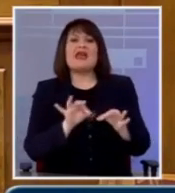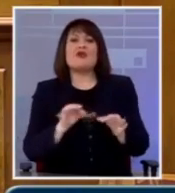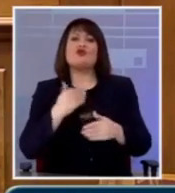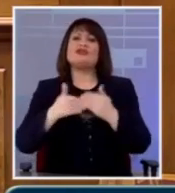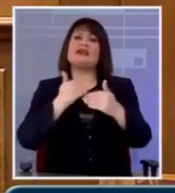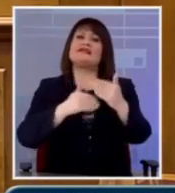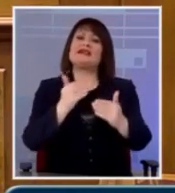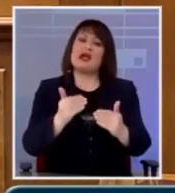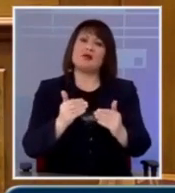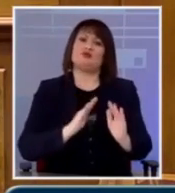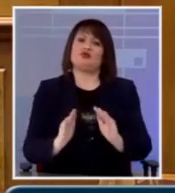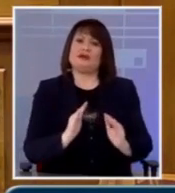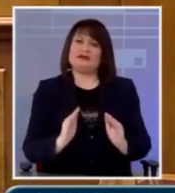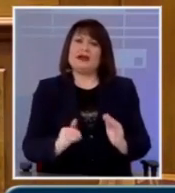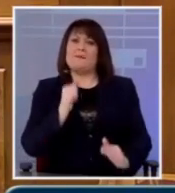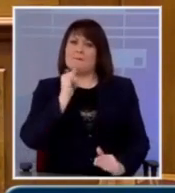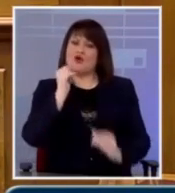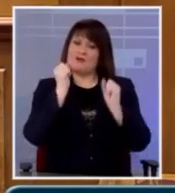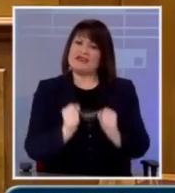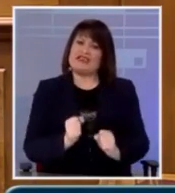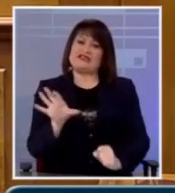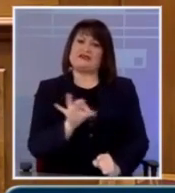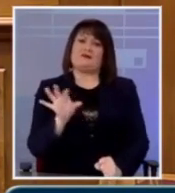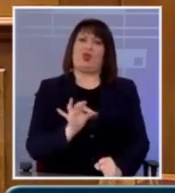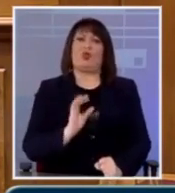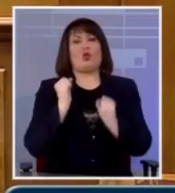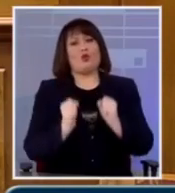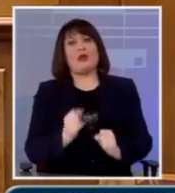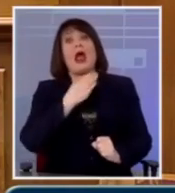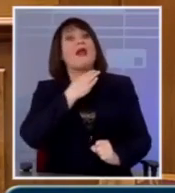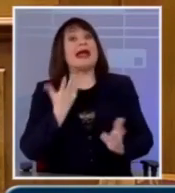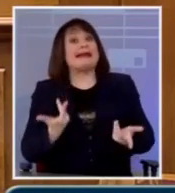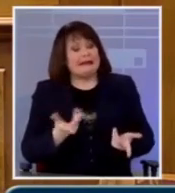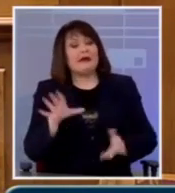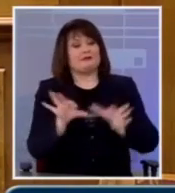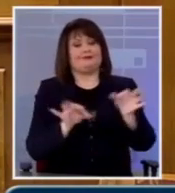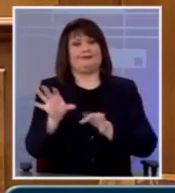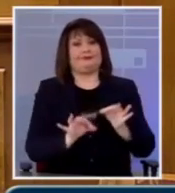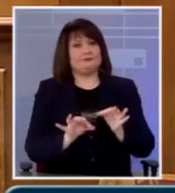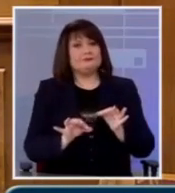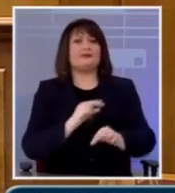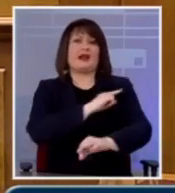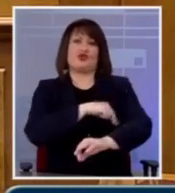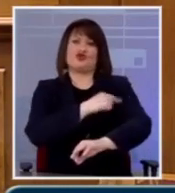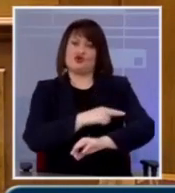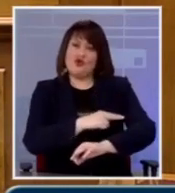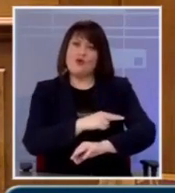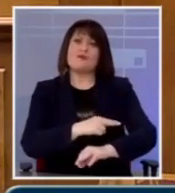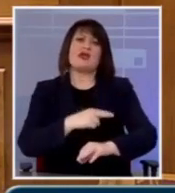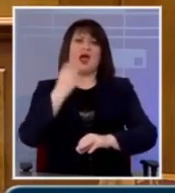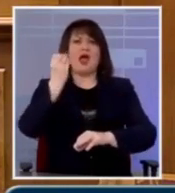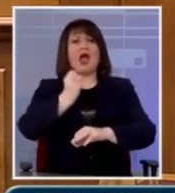σταδιακής κάλυψης με μόνιμες θέσεις εργασίας όλων των επιγουσών αναγκών στην πρωτοβάθμια φροντίδα, τα νοσοκομεία και το